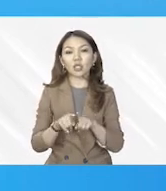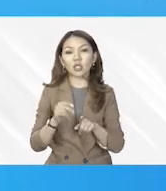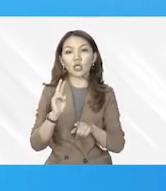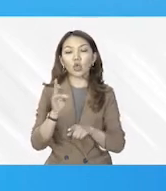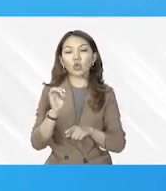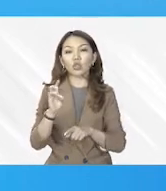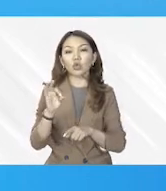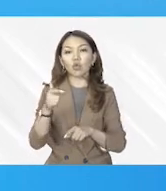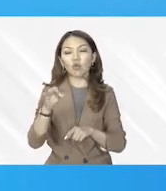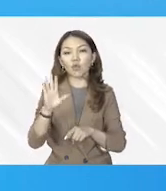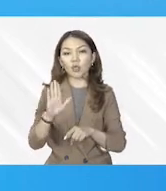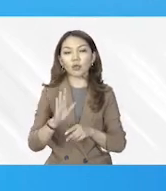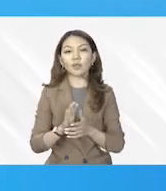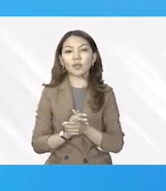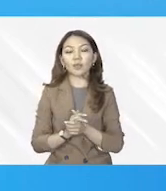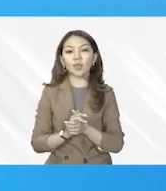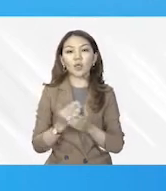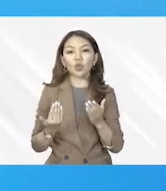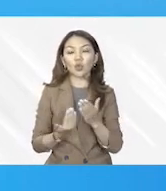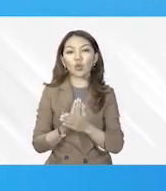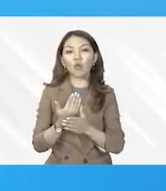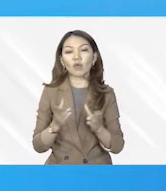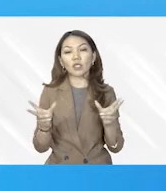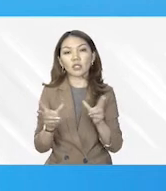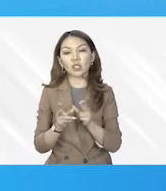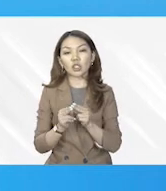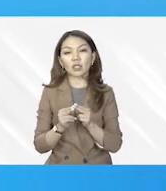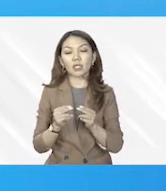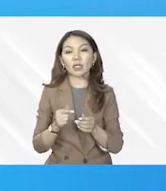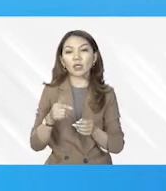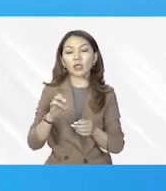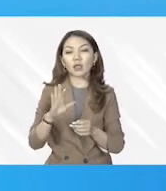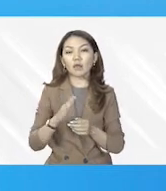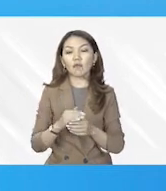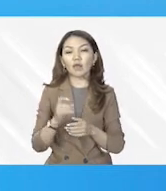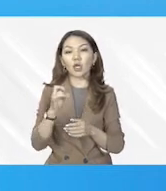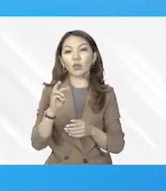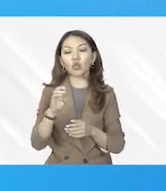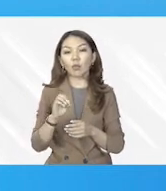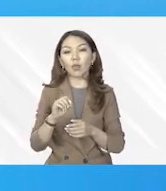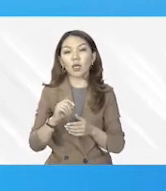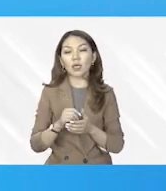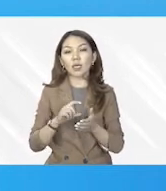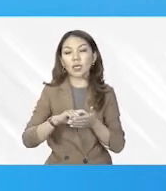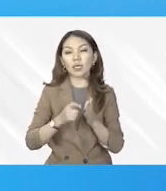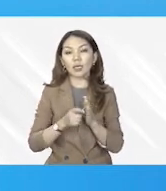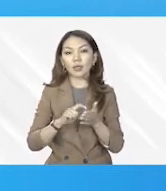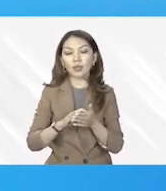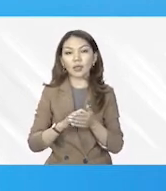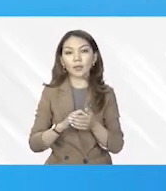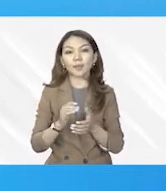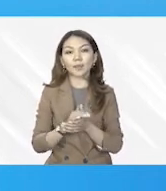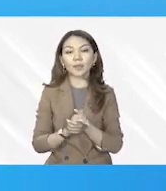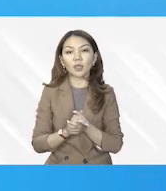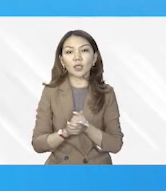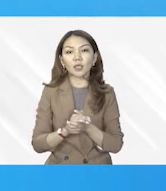кроссинговер приводит к новым сочетаниям генов в хромосомах клеток – что служит основой для